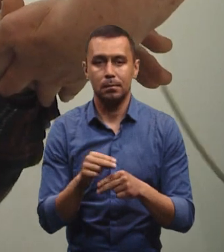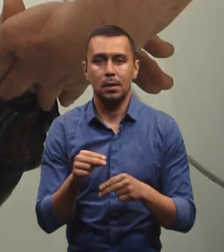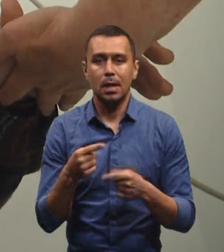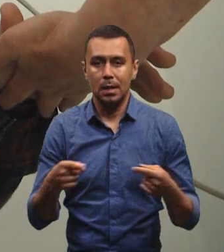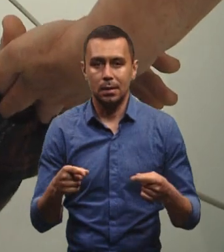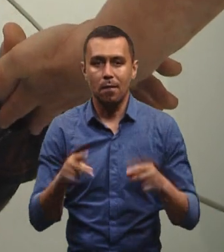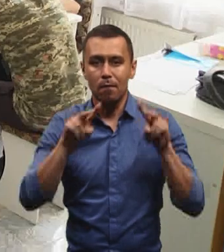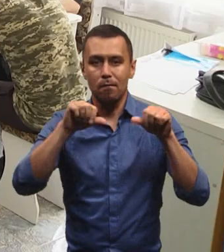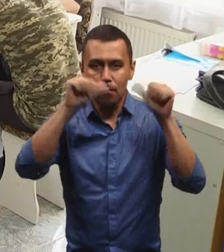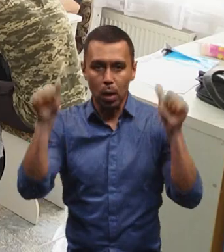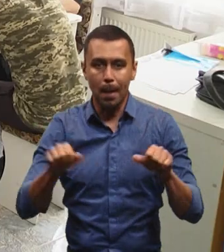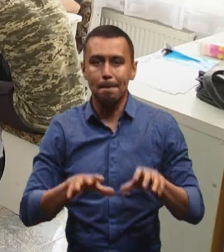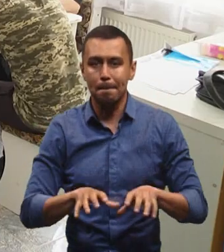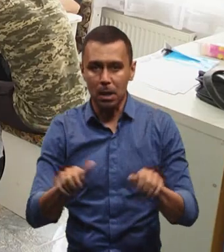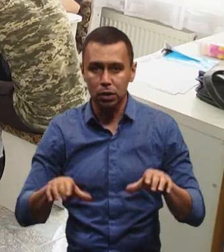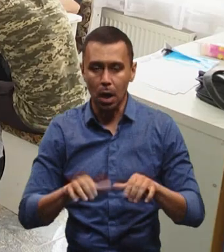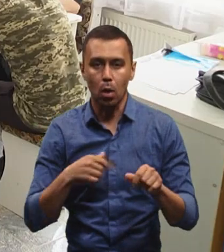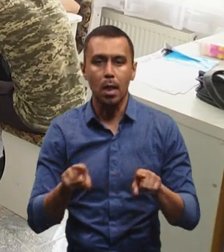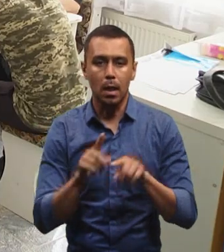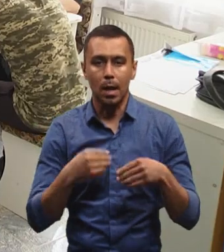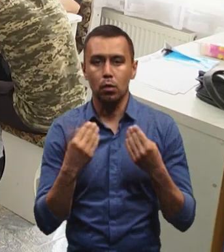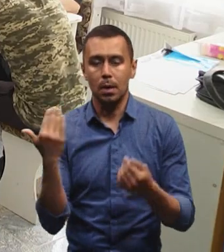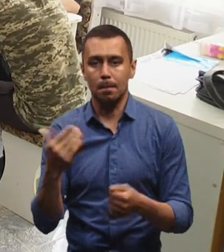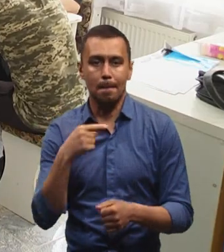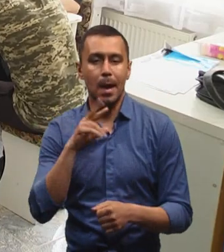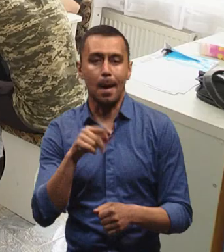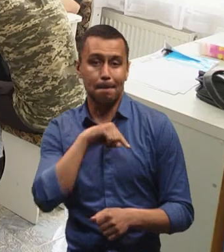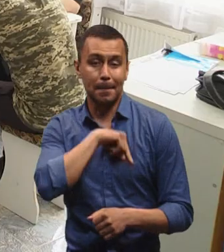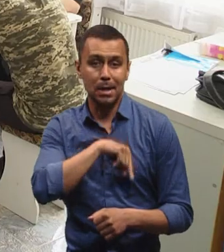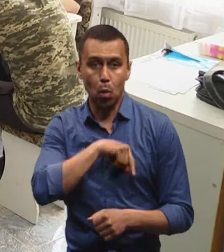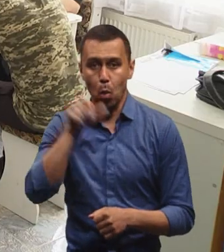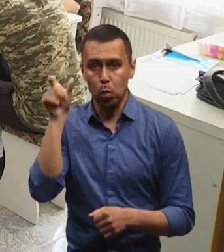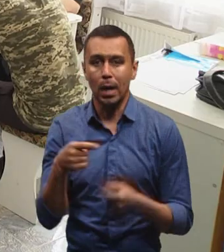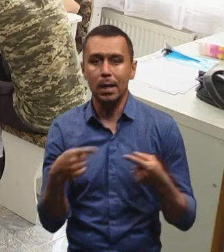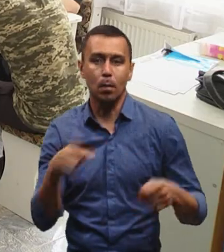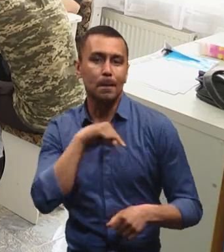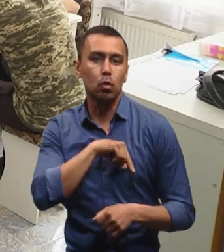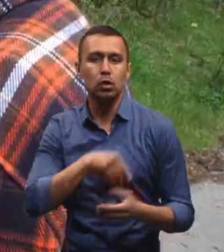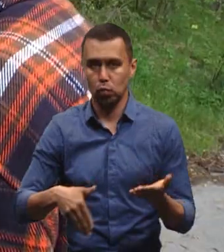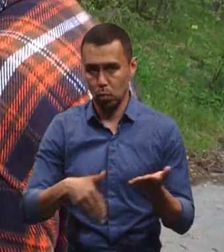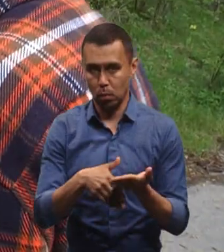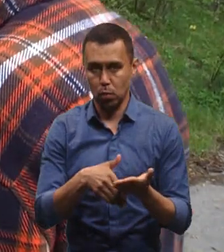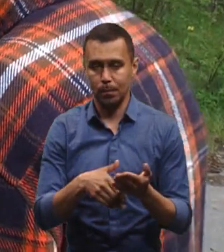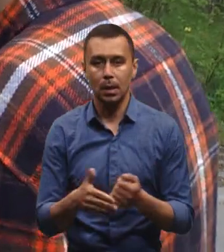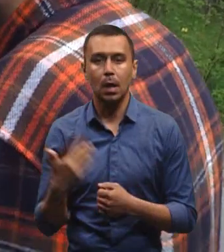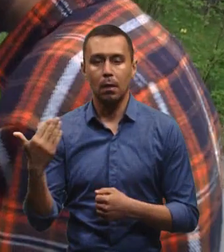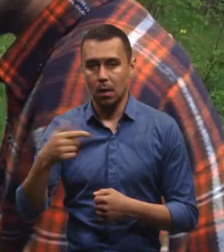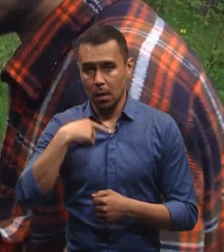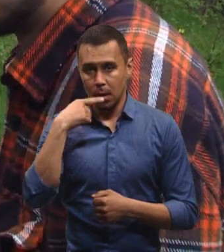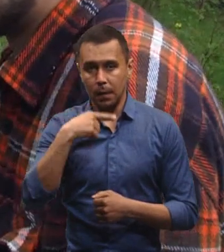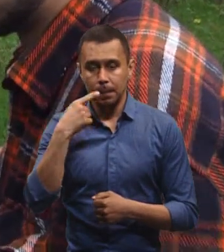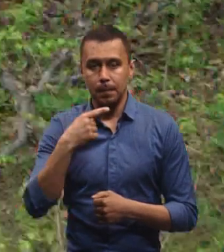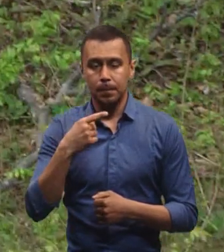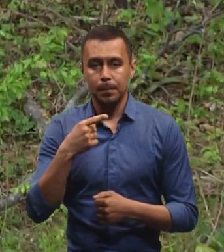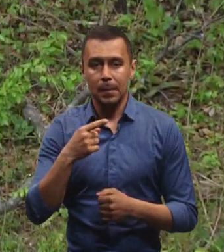види масажу, а також я надаю їм як психолог різну психологічну допомогу. За словами Каріни